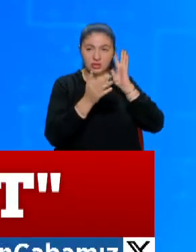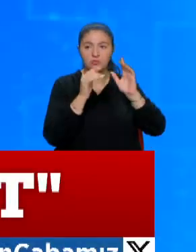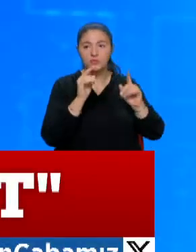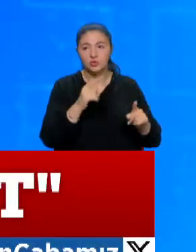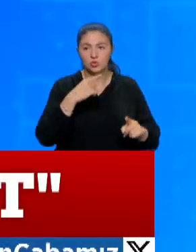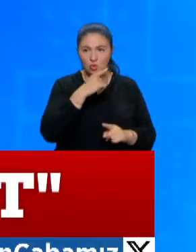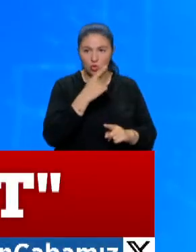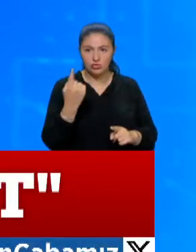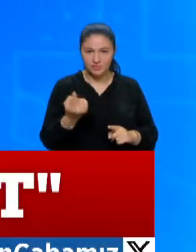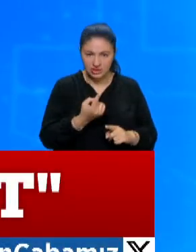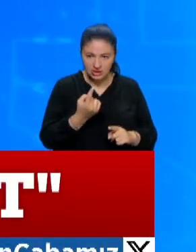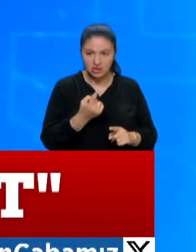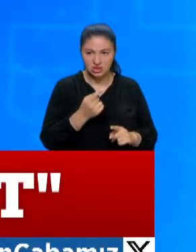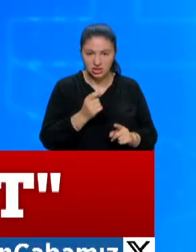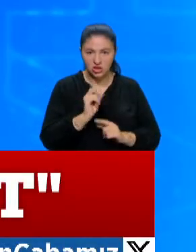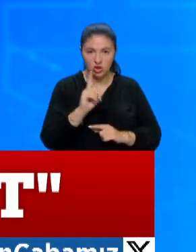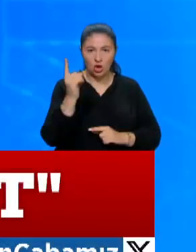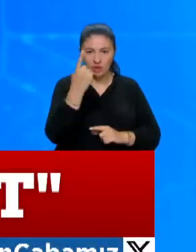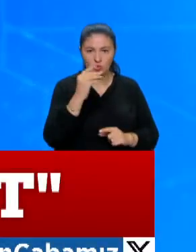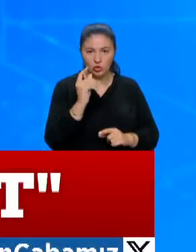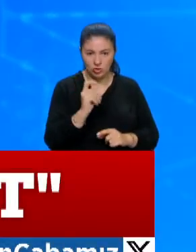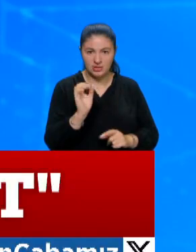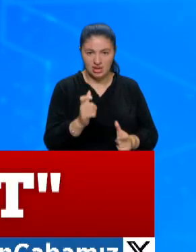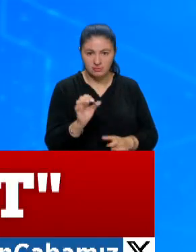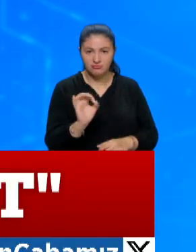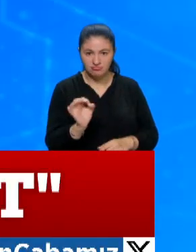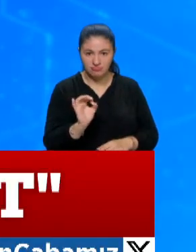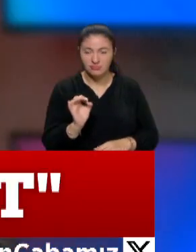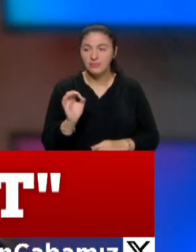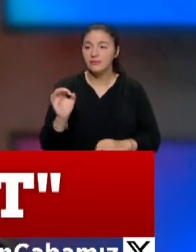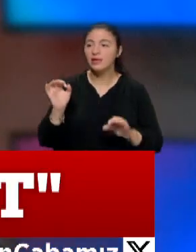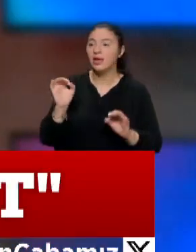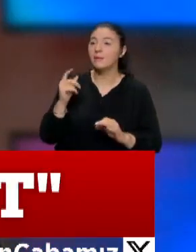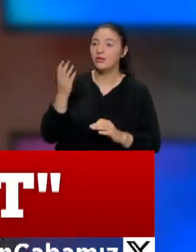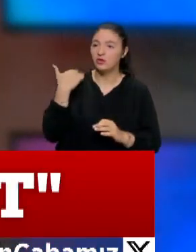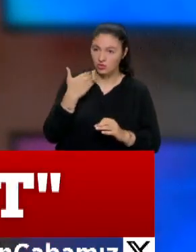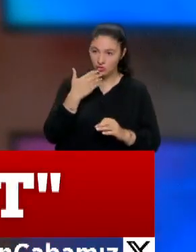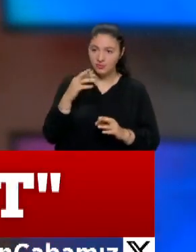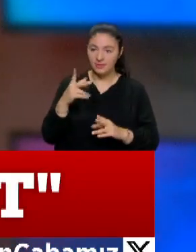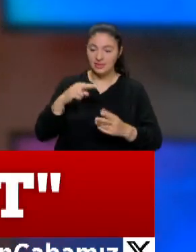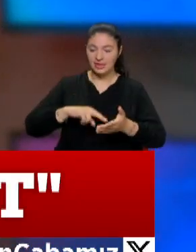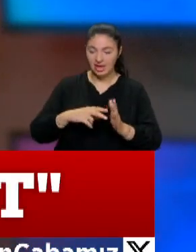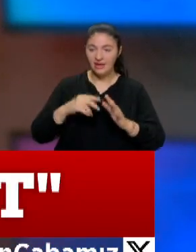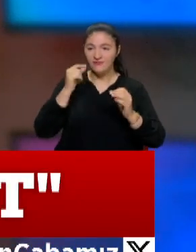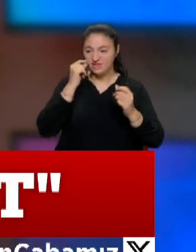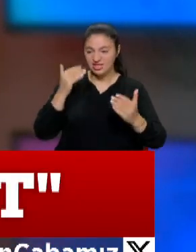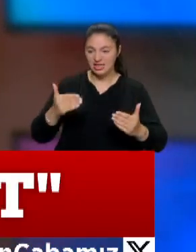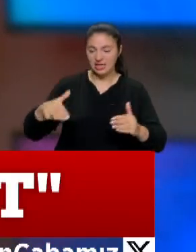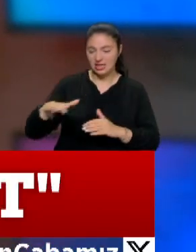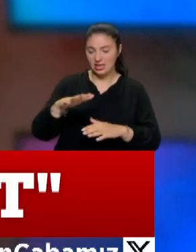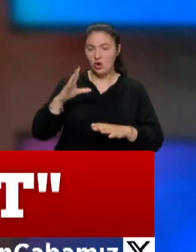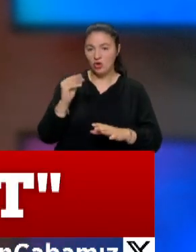zor bir ilçe yönetmesi zor bir yer değil mi yani Hem biraz önce söylediğim gibi teknik ve fiziki olarak